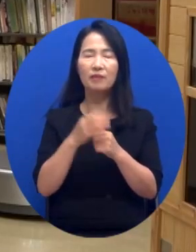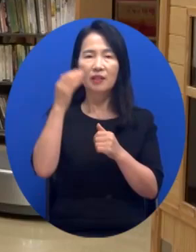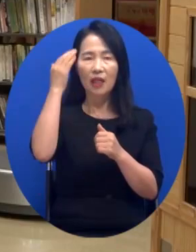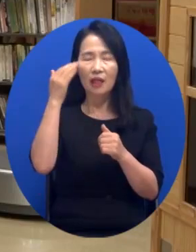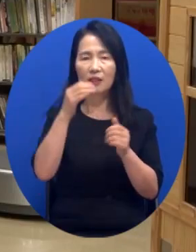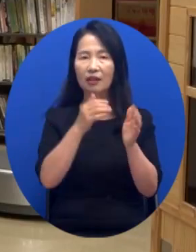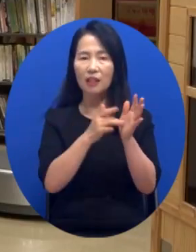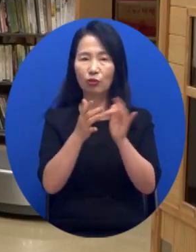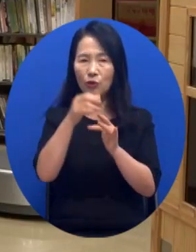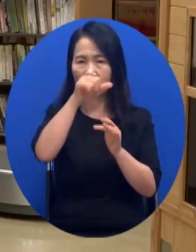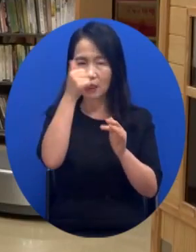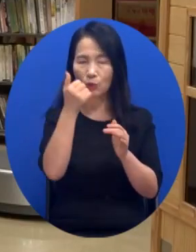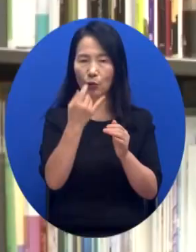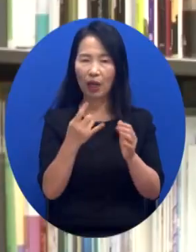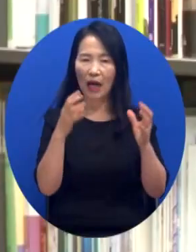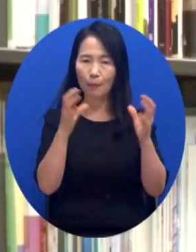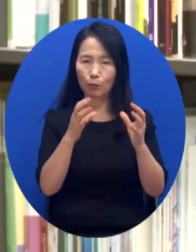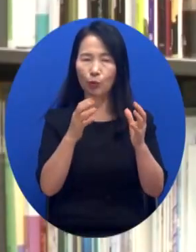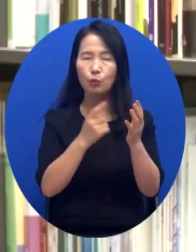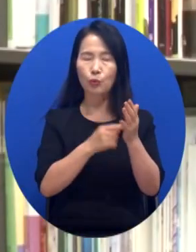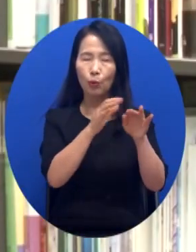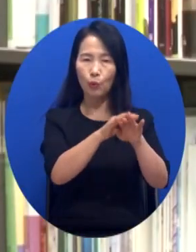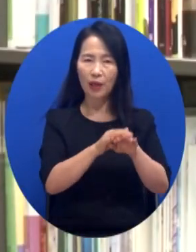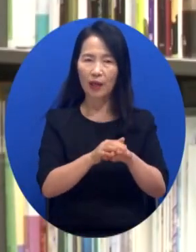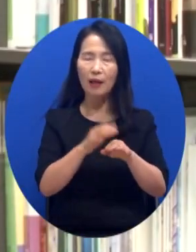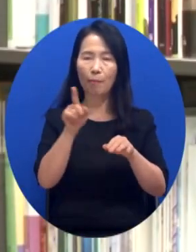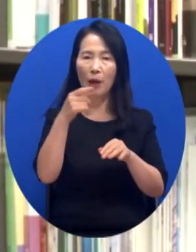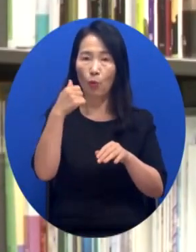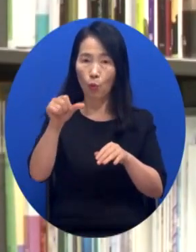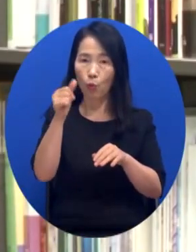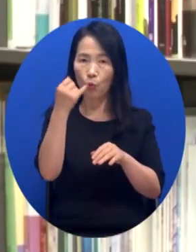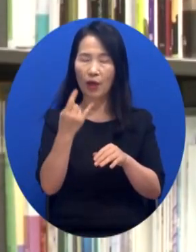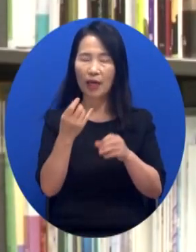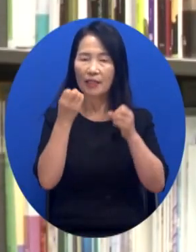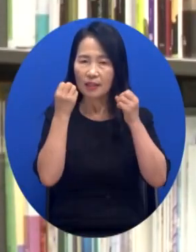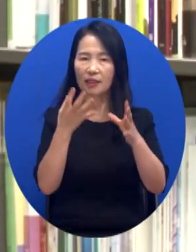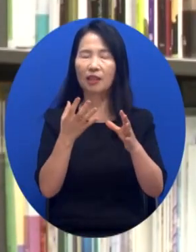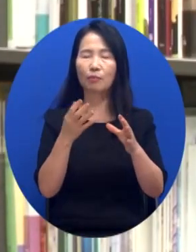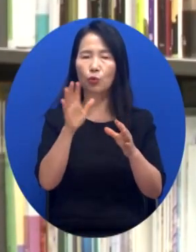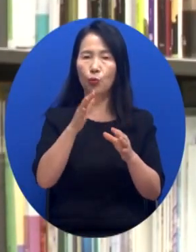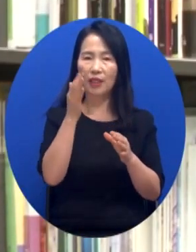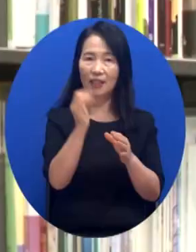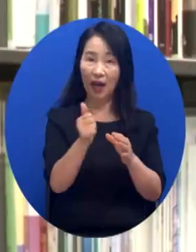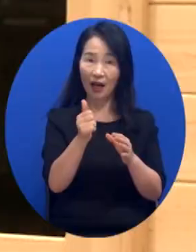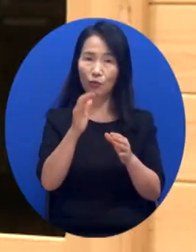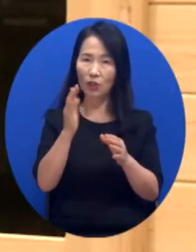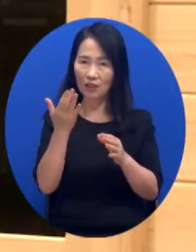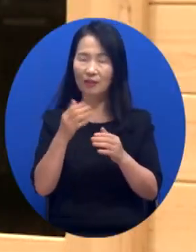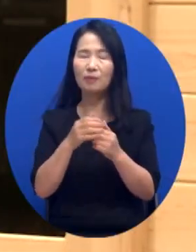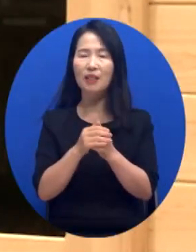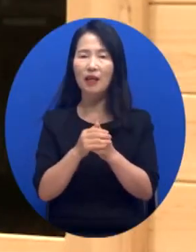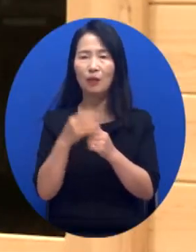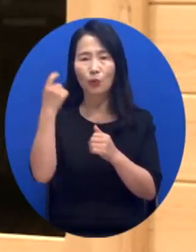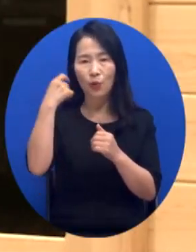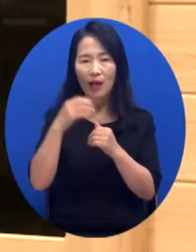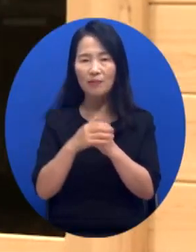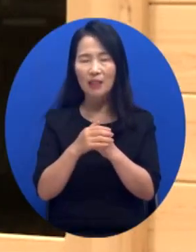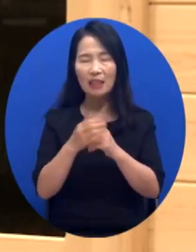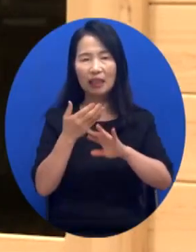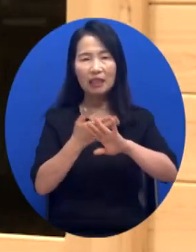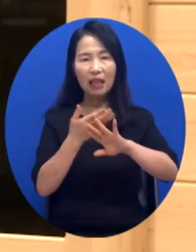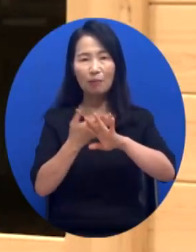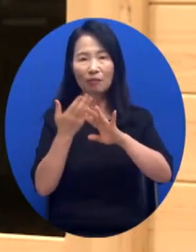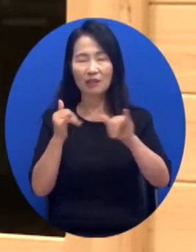대한예수교장로회 합동총회 제105회기 신임 총회장으로 선출되셨습니다. 소감부터 한 말씀해 주십시오. 남들은 꽃길